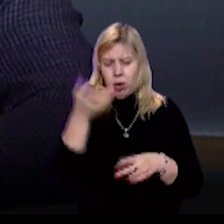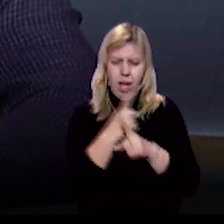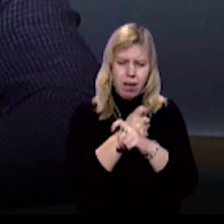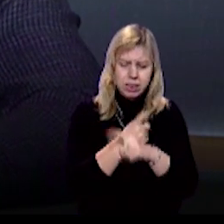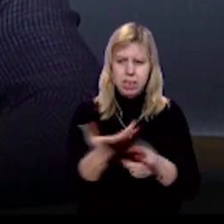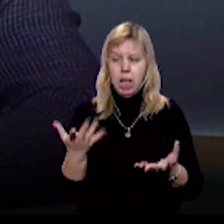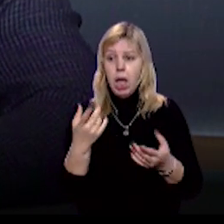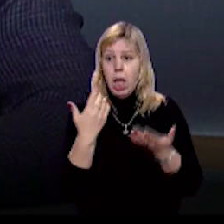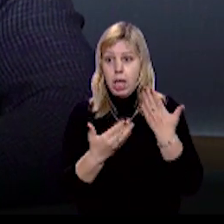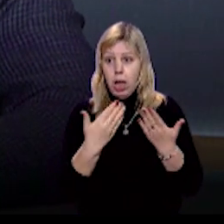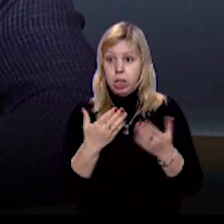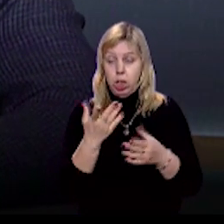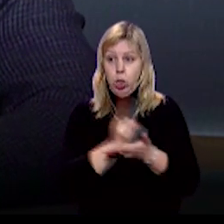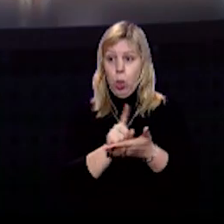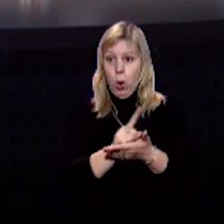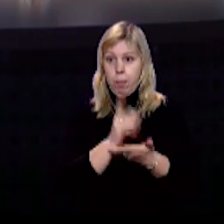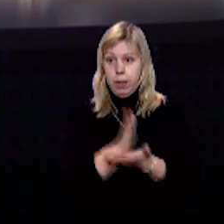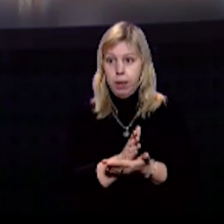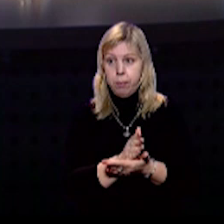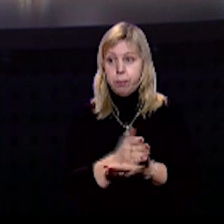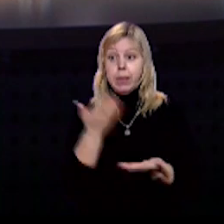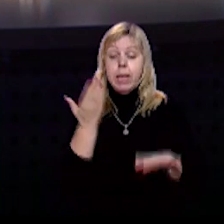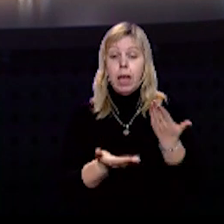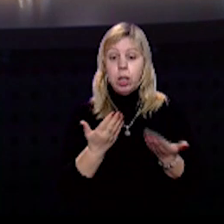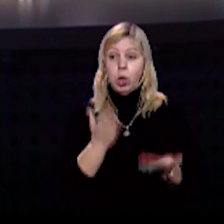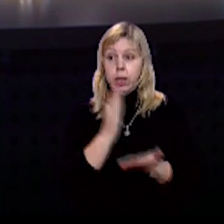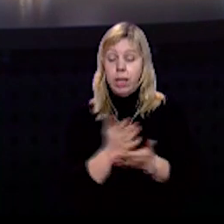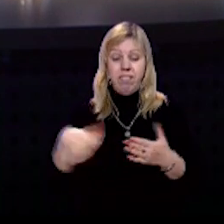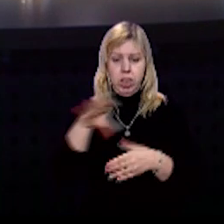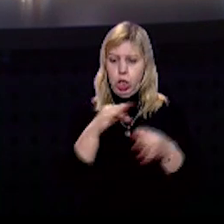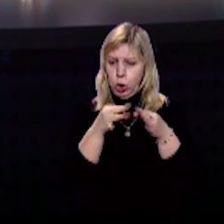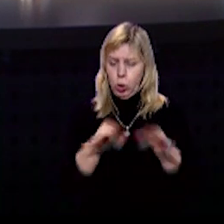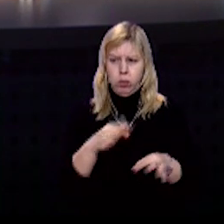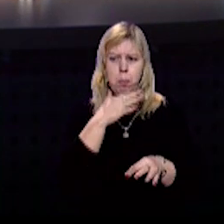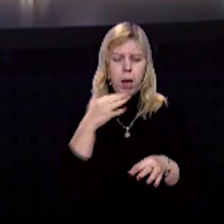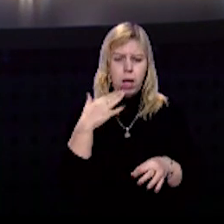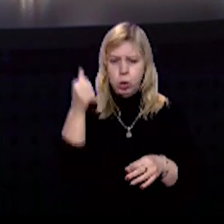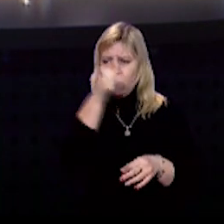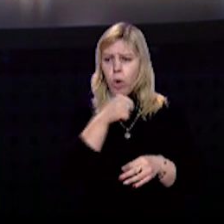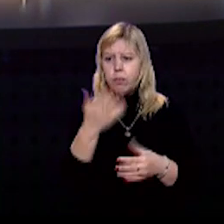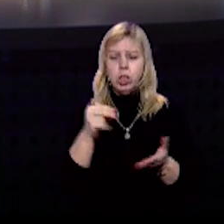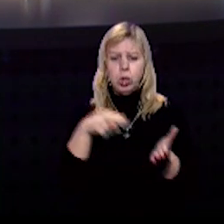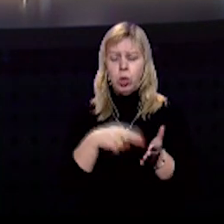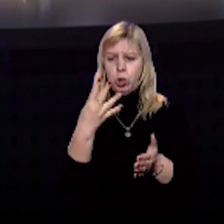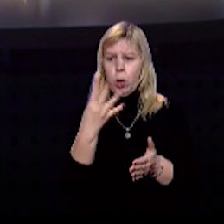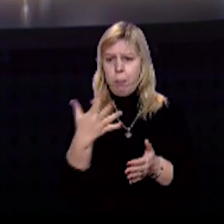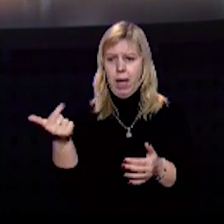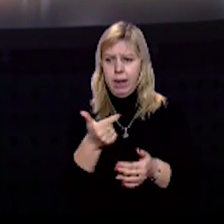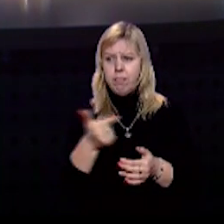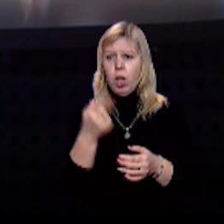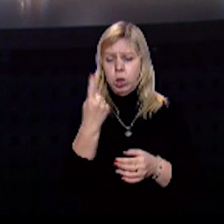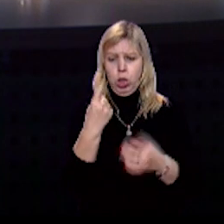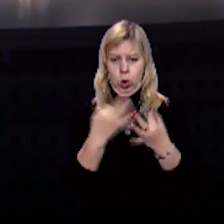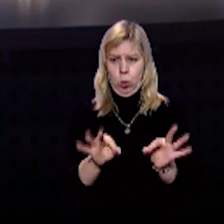австрійські, і угорські. Якщо квота є, відповідно, якщо є всі дозволи, вже багато років, вони коштують 45 гривень, коштує